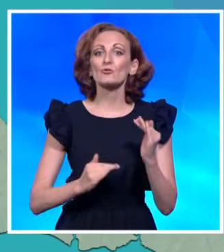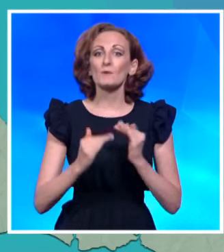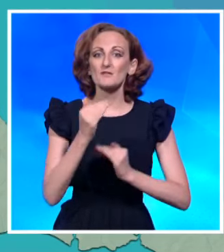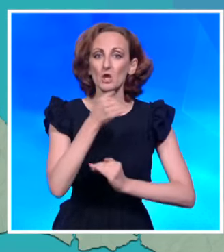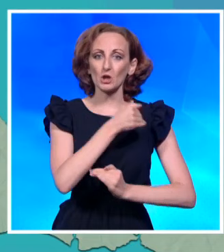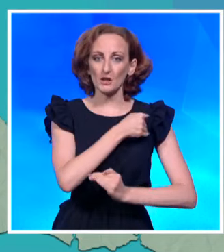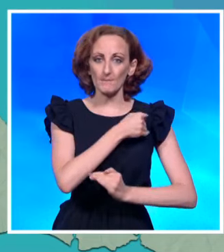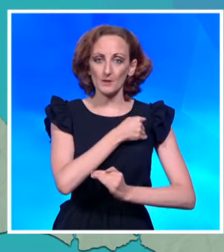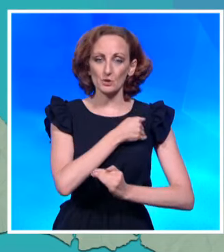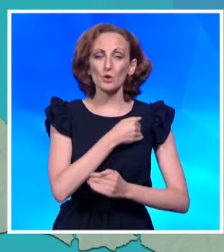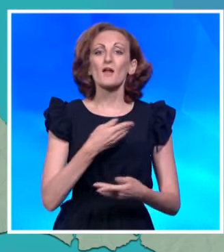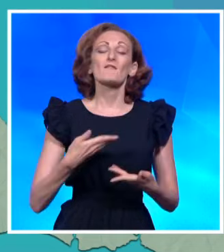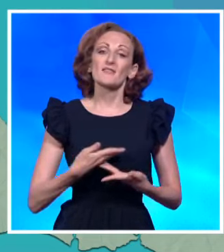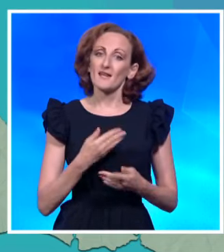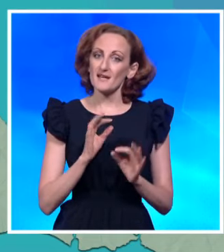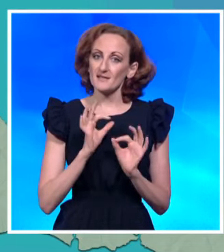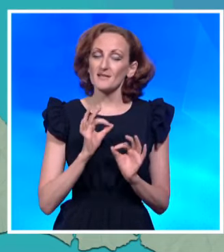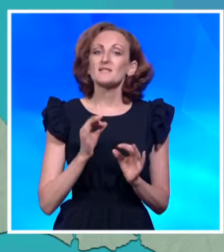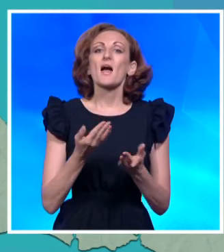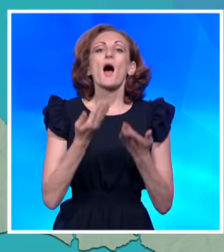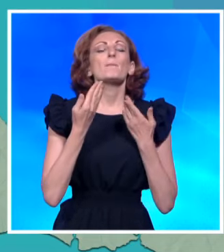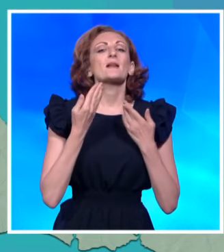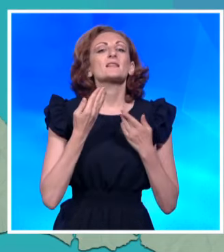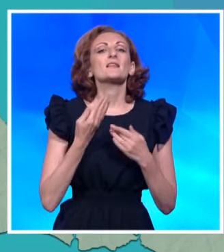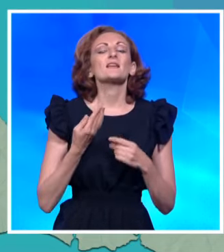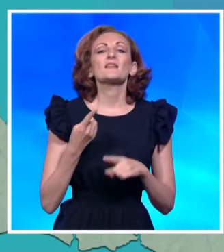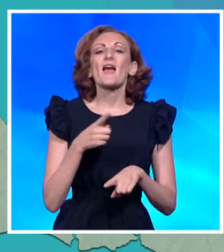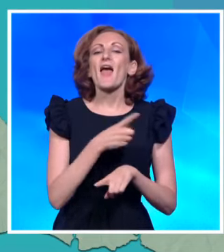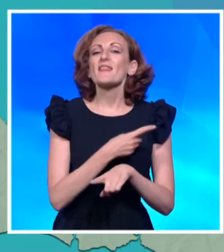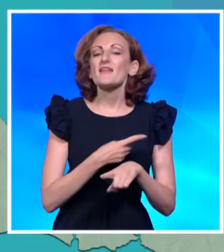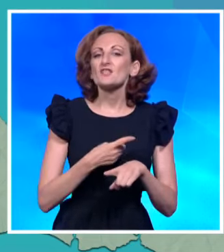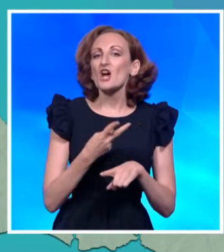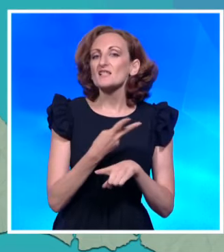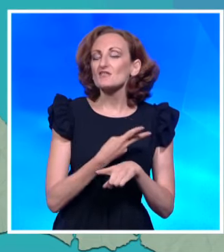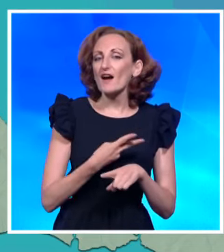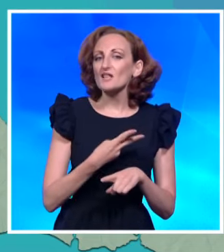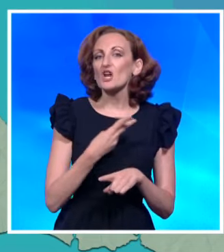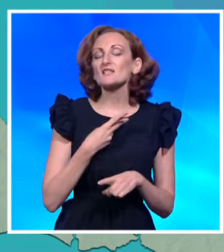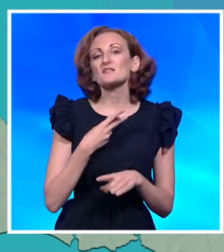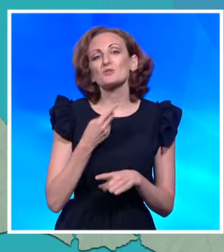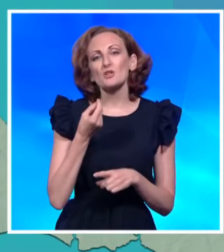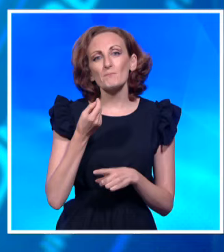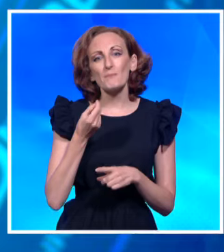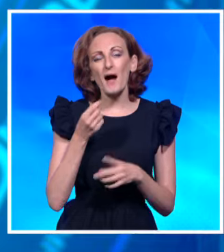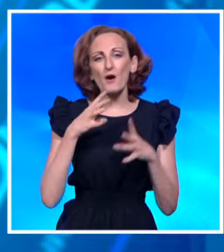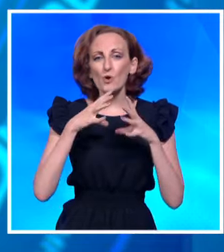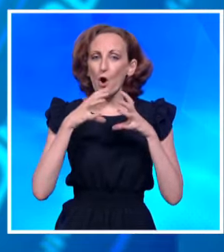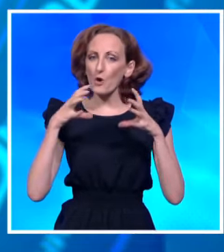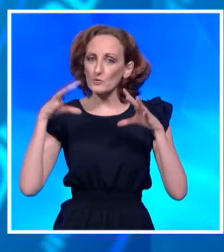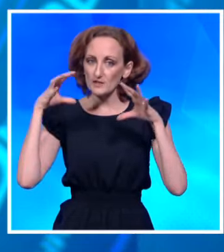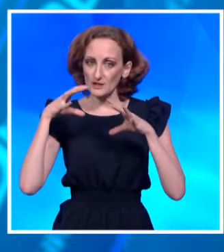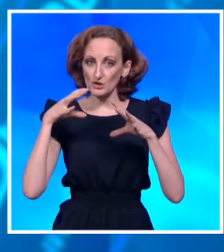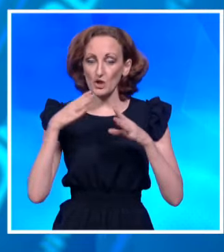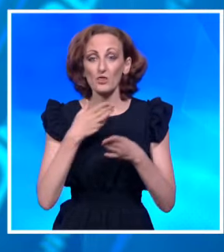температури. В интерес на истината, преди час-два в североизточните райони се разви купесто дъждовна облачност и там на отделни места